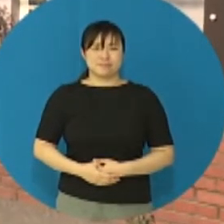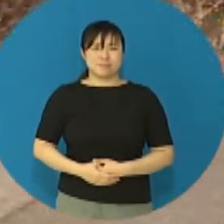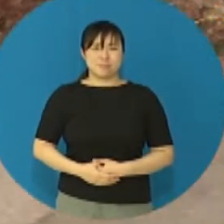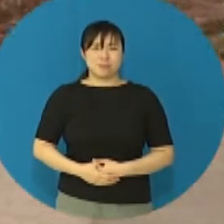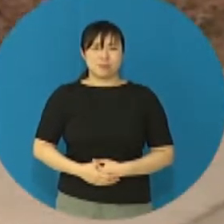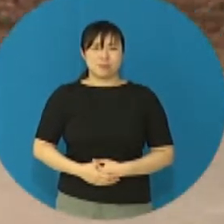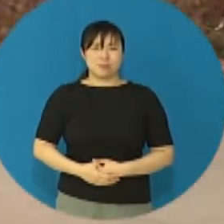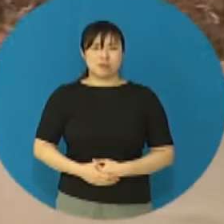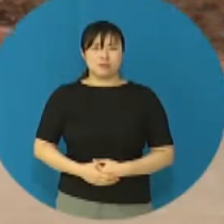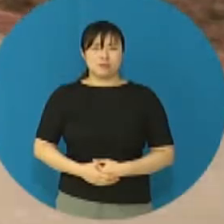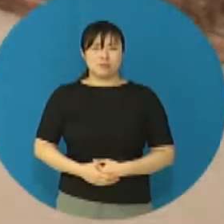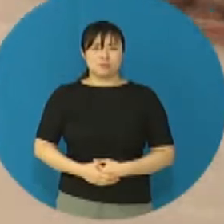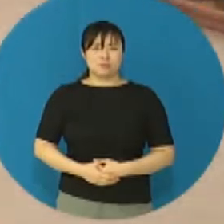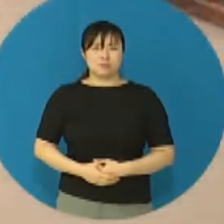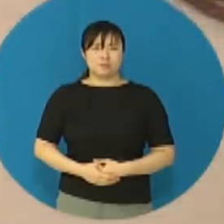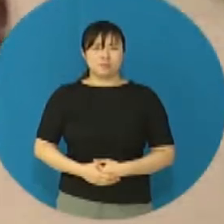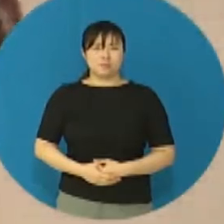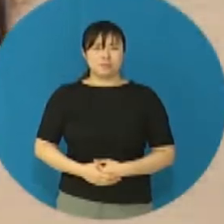あ、